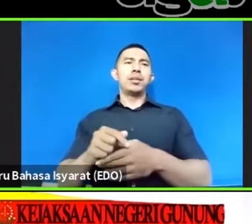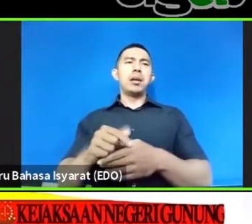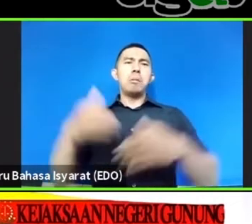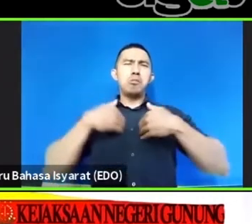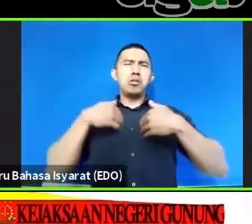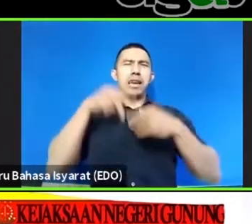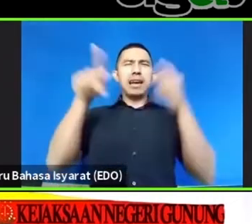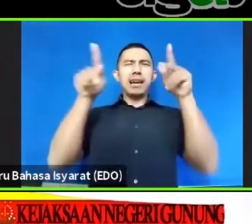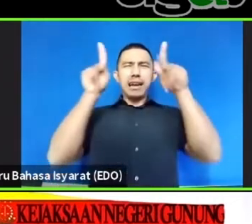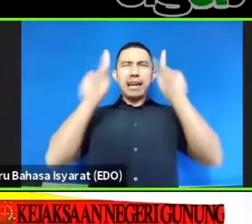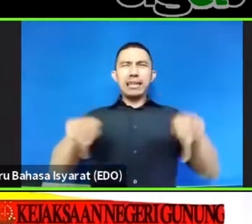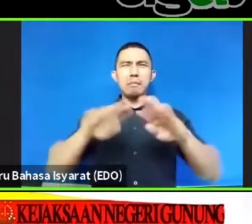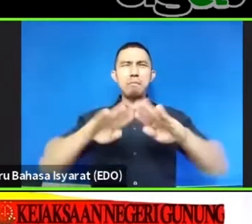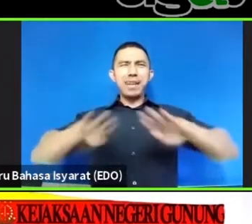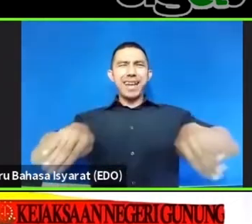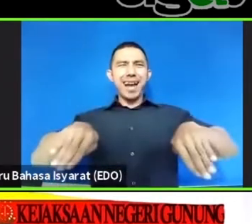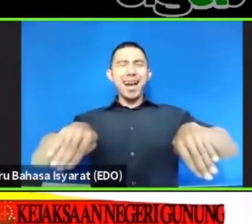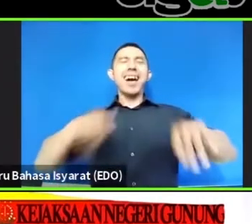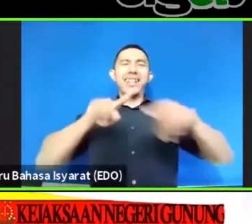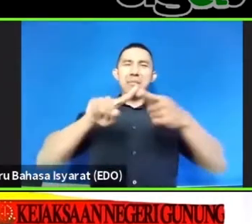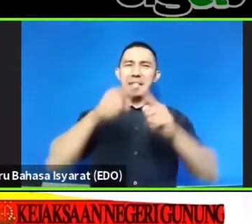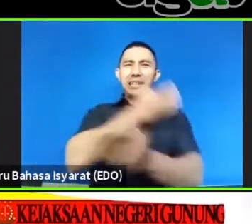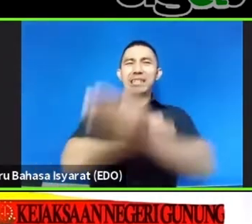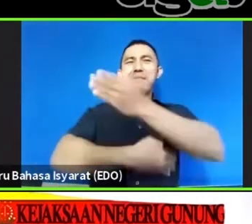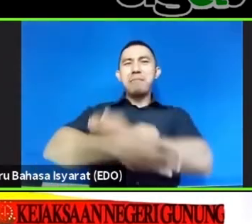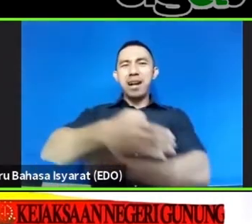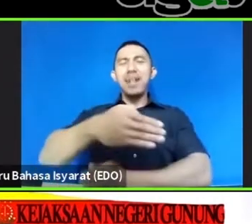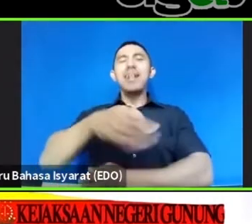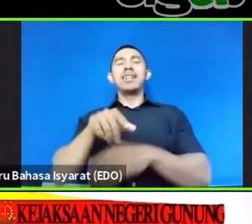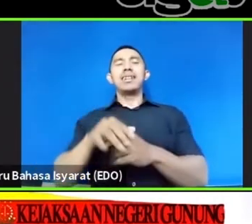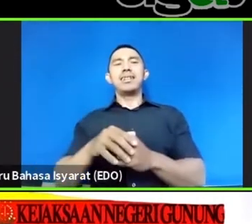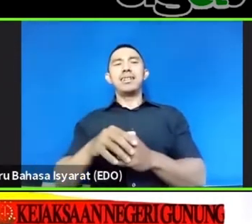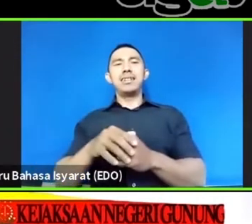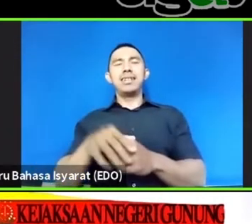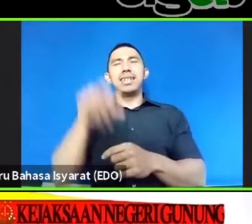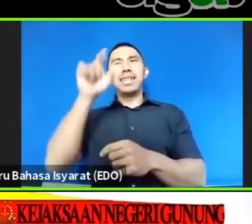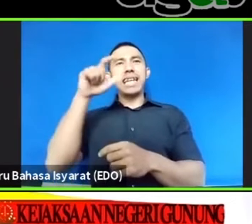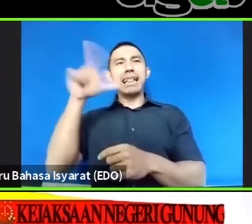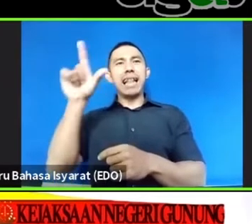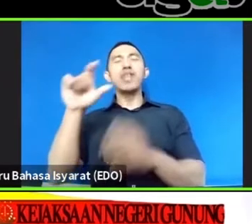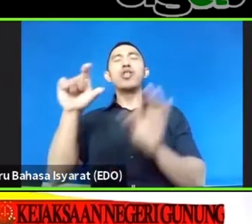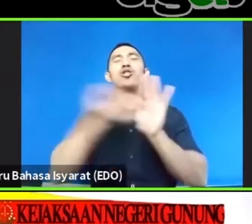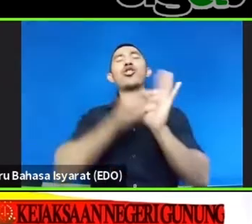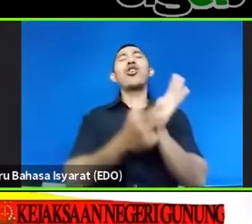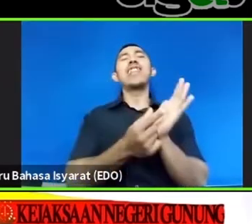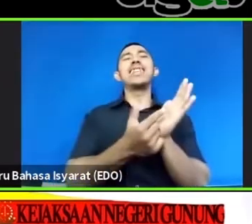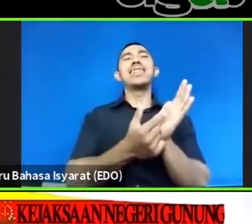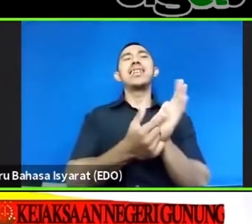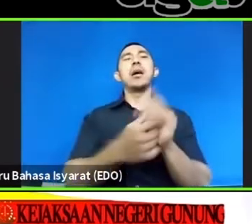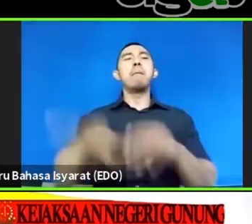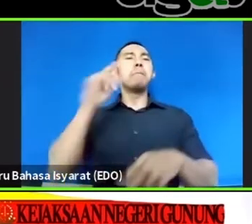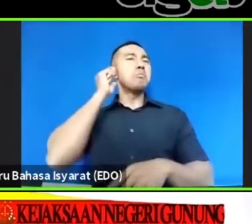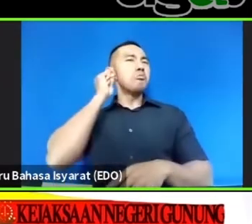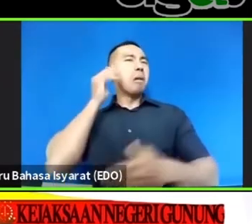karakteristik berbeda antara teman-teman penyang di pabrik dengan yang lain yang seperti tadi misalkan perempuan